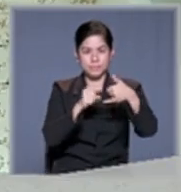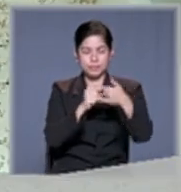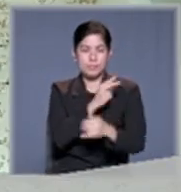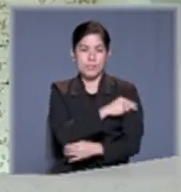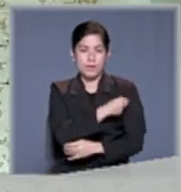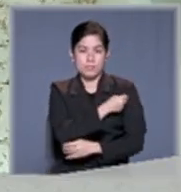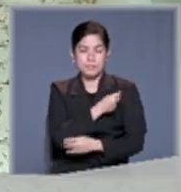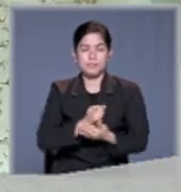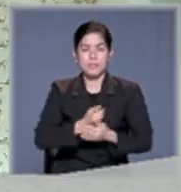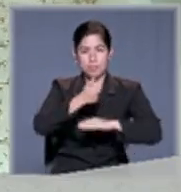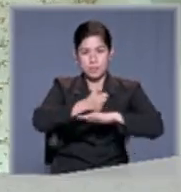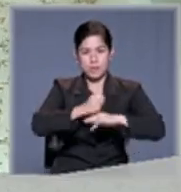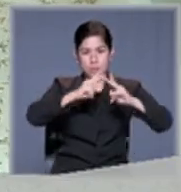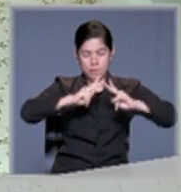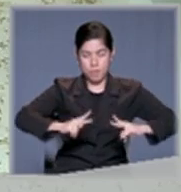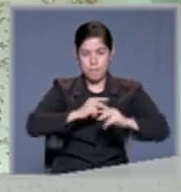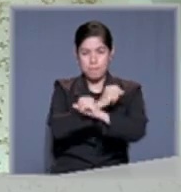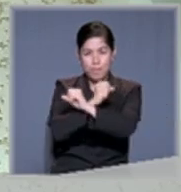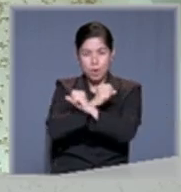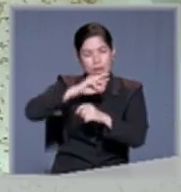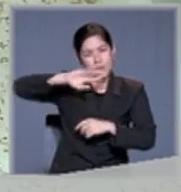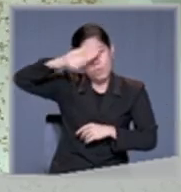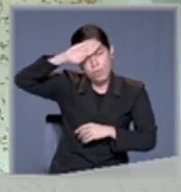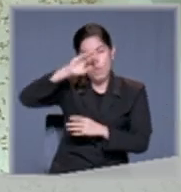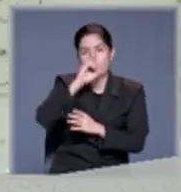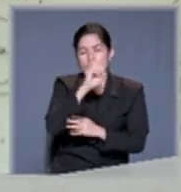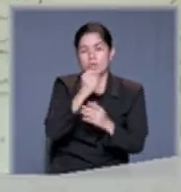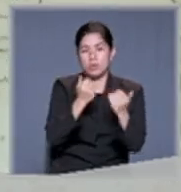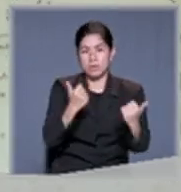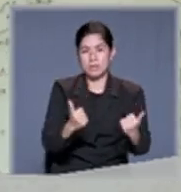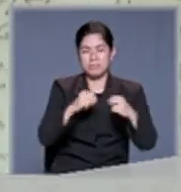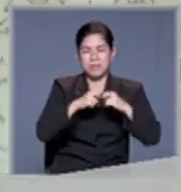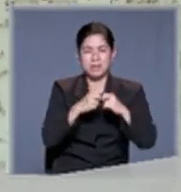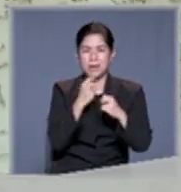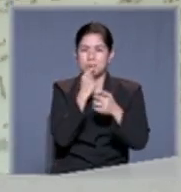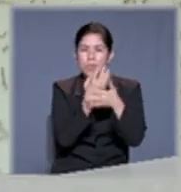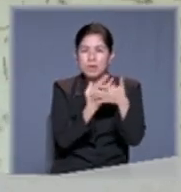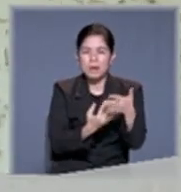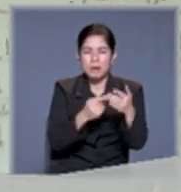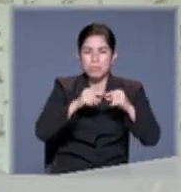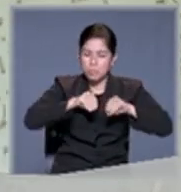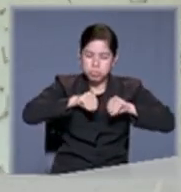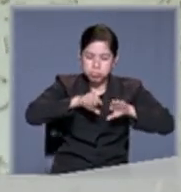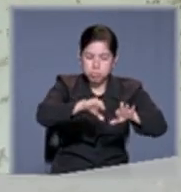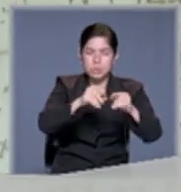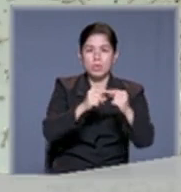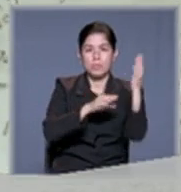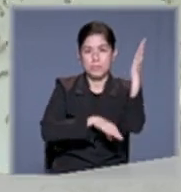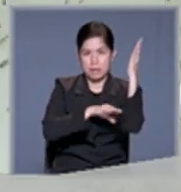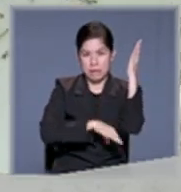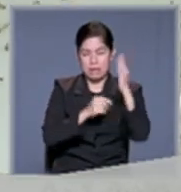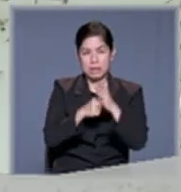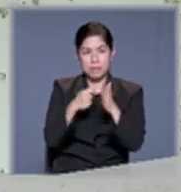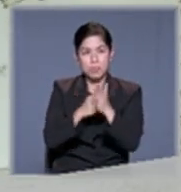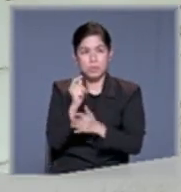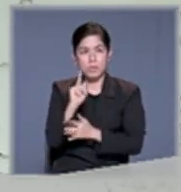โชคดำรงสุขอธิบดีกรมควบคุมโรคเปิดเผยว่าสถานการณ์ไข้เลือดออกในประเทศไทยปีนี้แพร่ระบาดมากในภาคใต้เนื่องจากเป็น